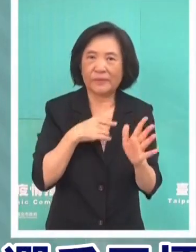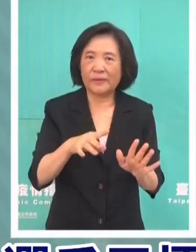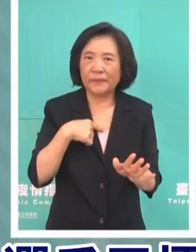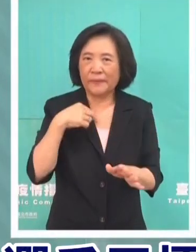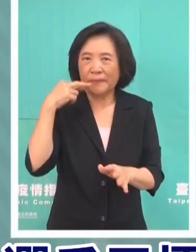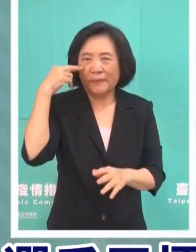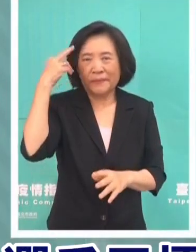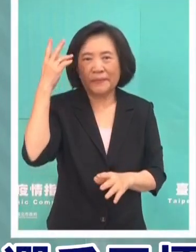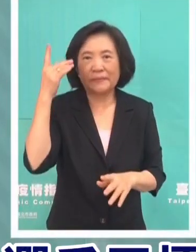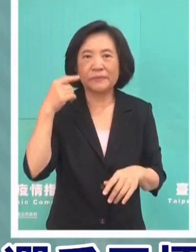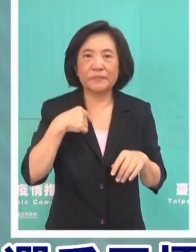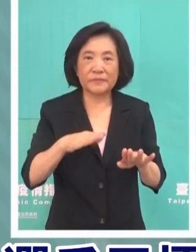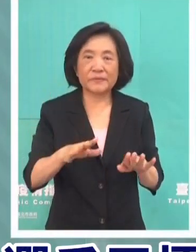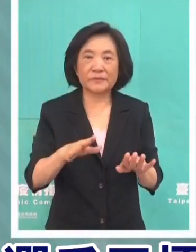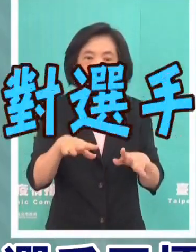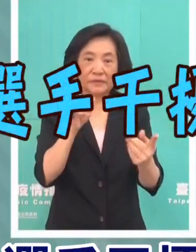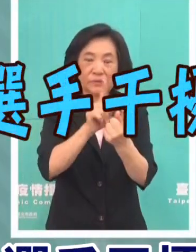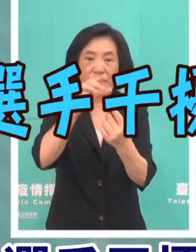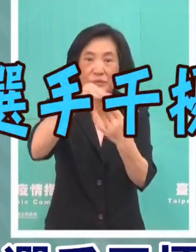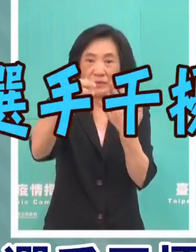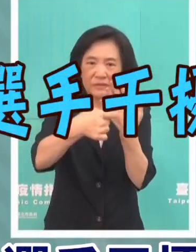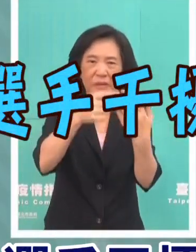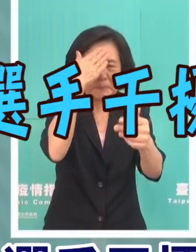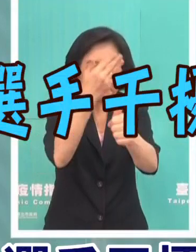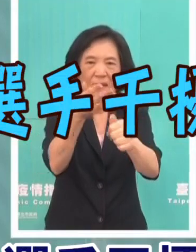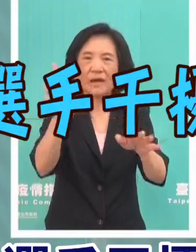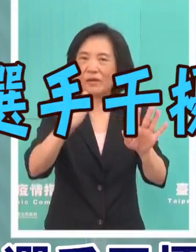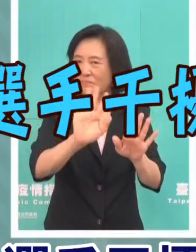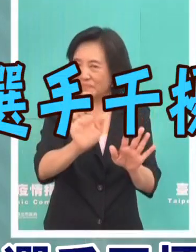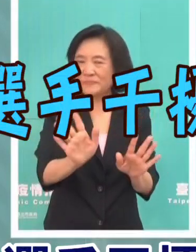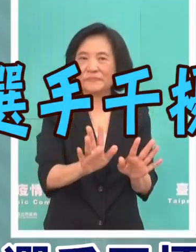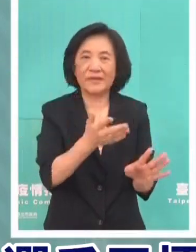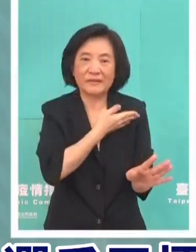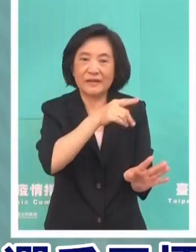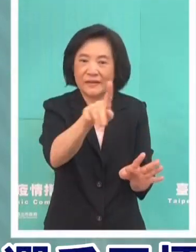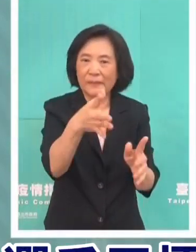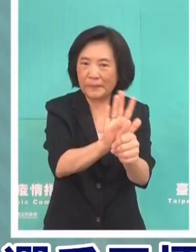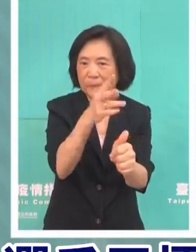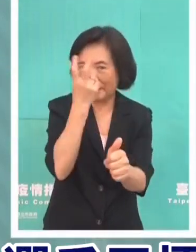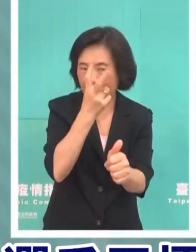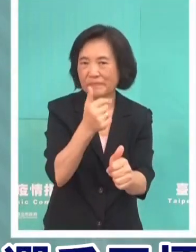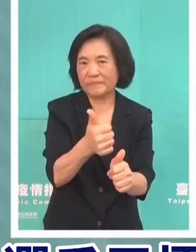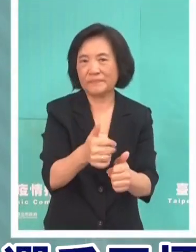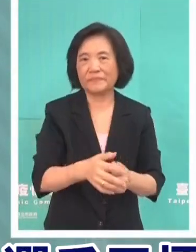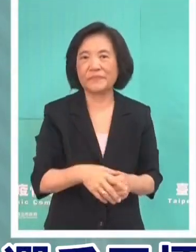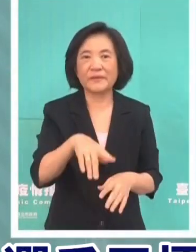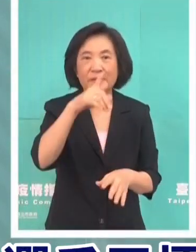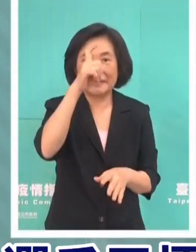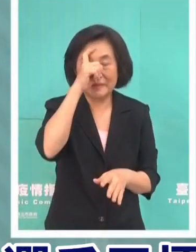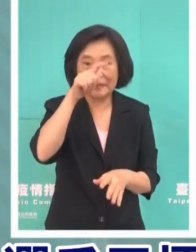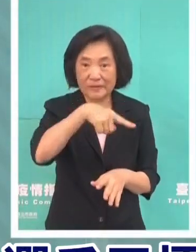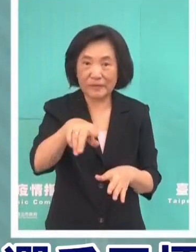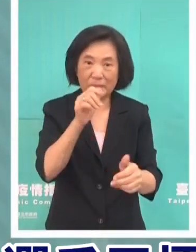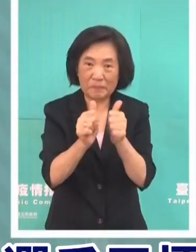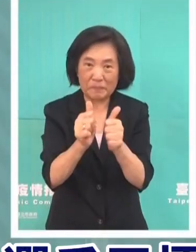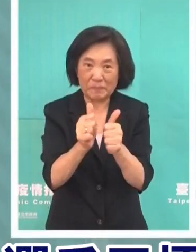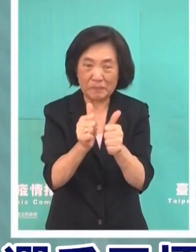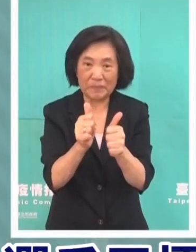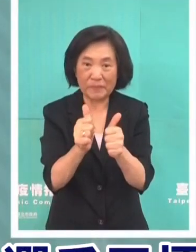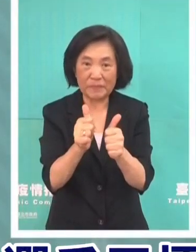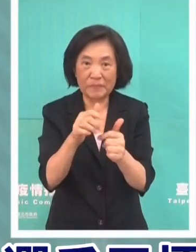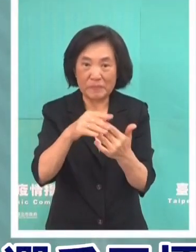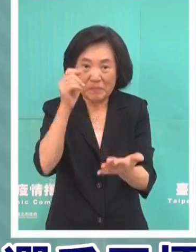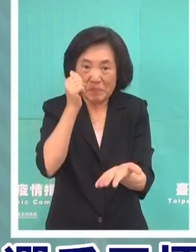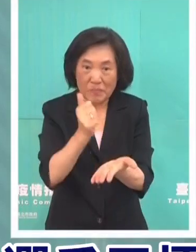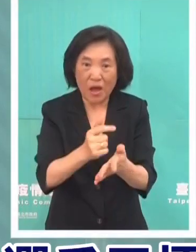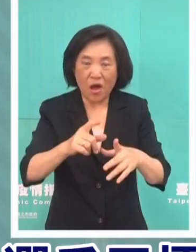样，我们减少对选手的干扰，你知道哈，那给他最好的照顾，那期望他们可以对我们台湾哦夺取